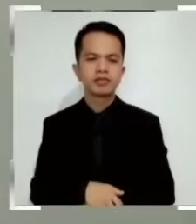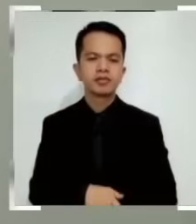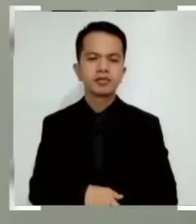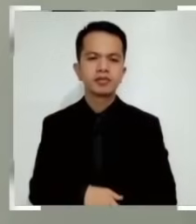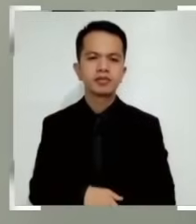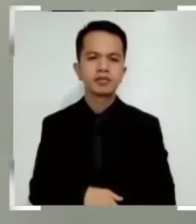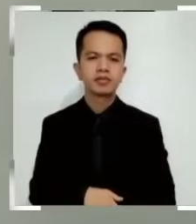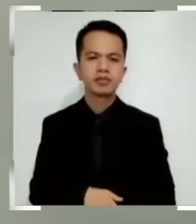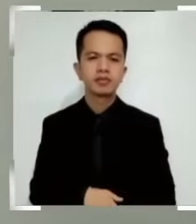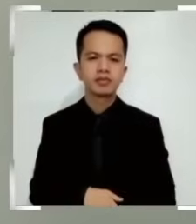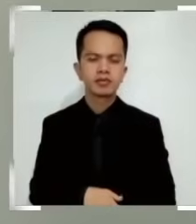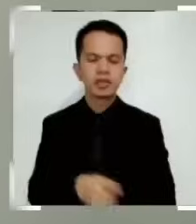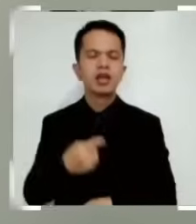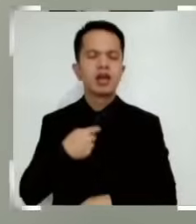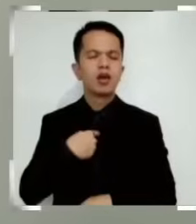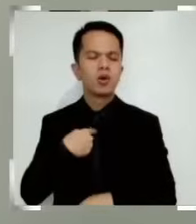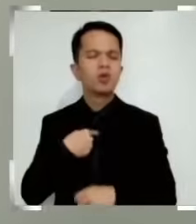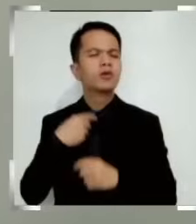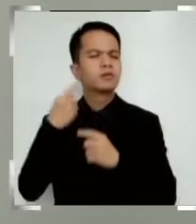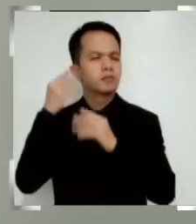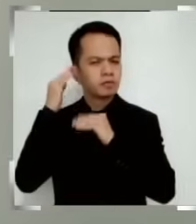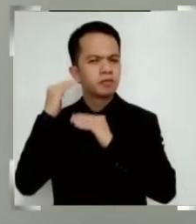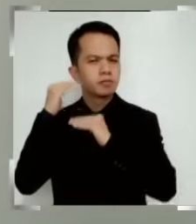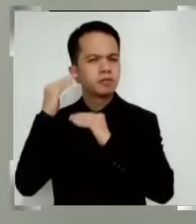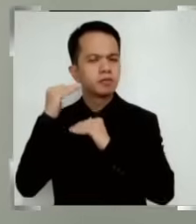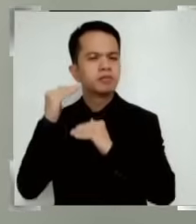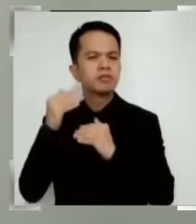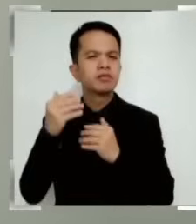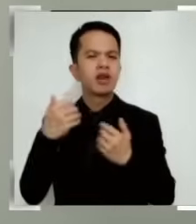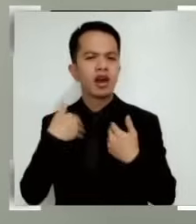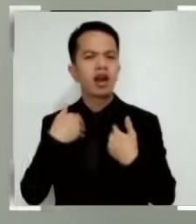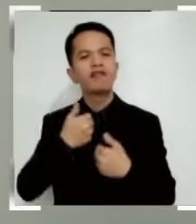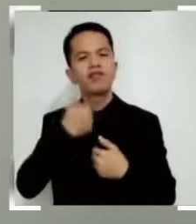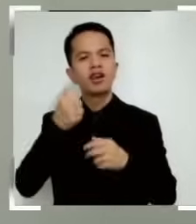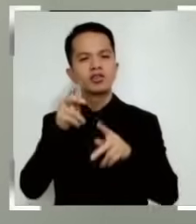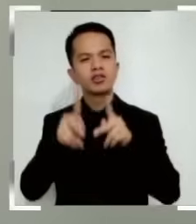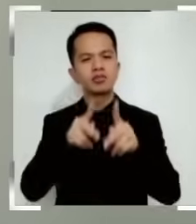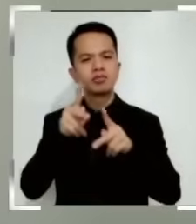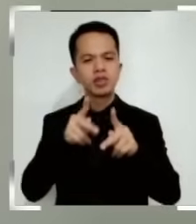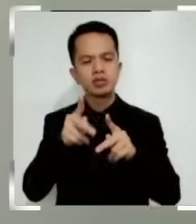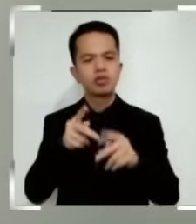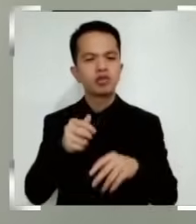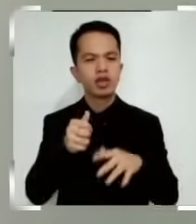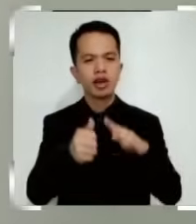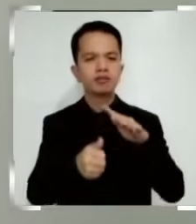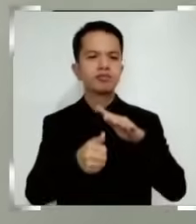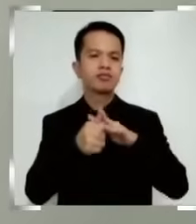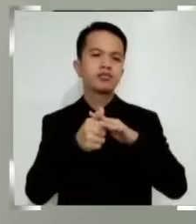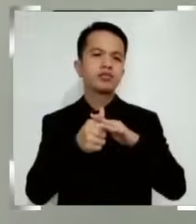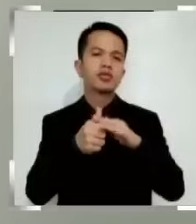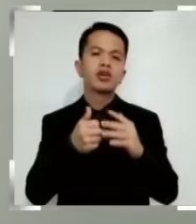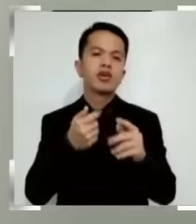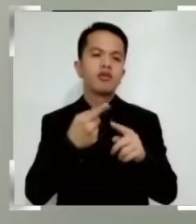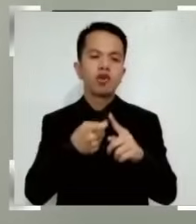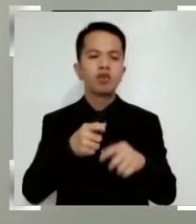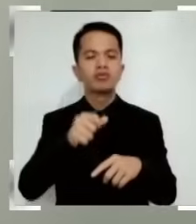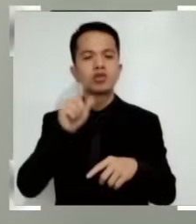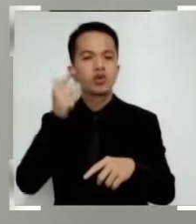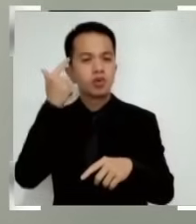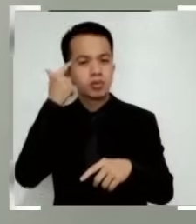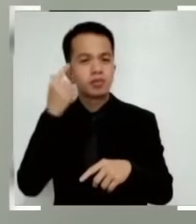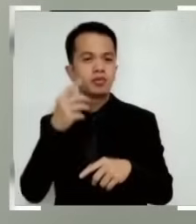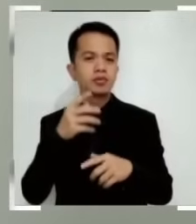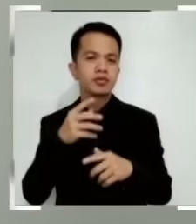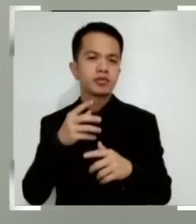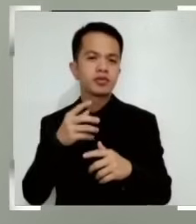coming days that there will be other people who will come out, you know, from government saying that they want to